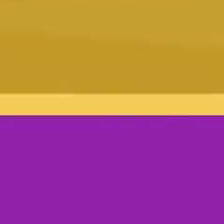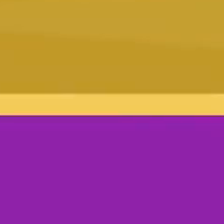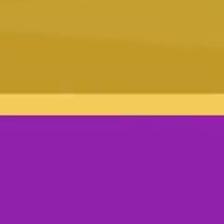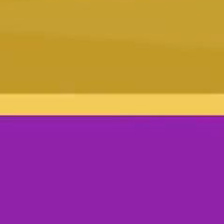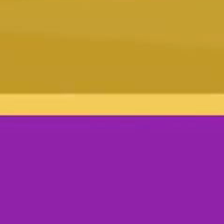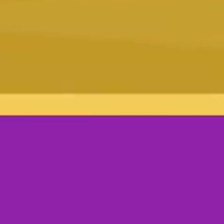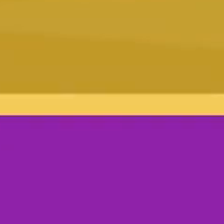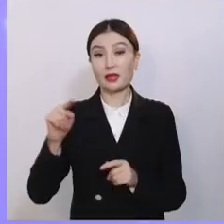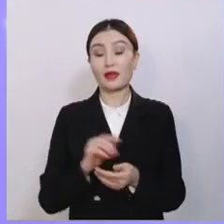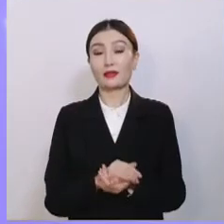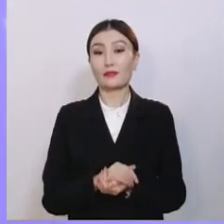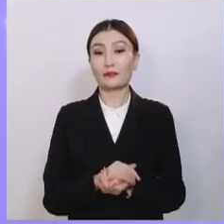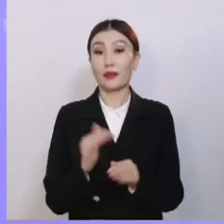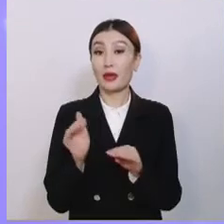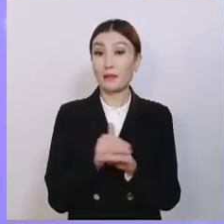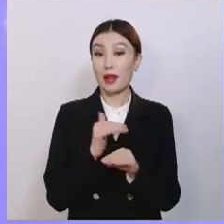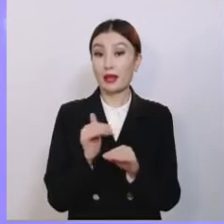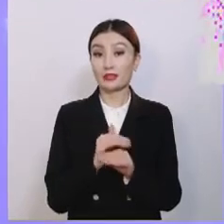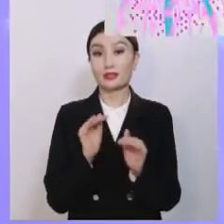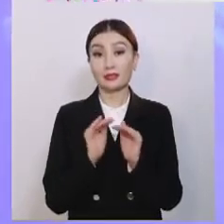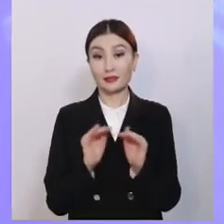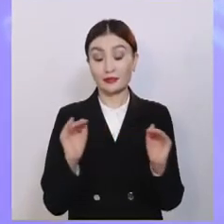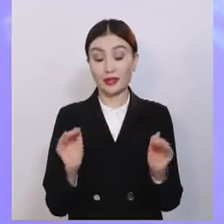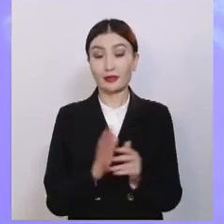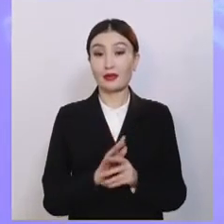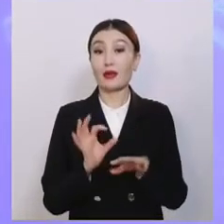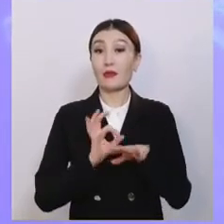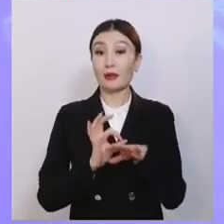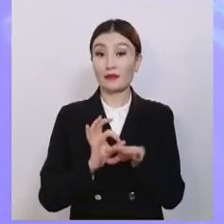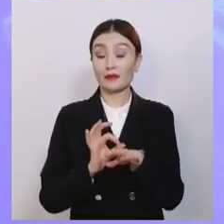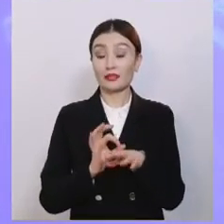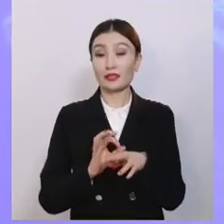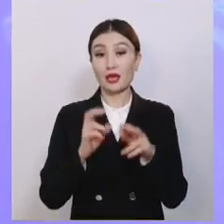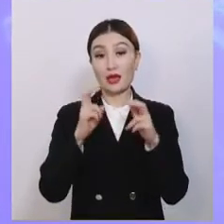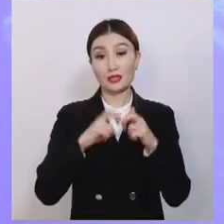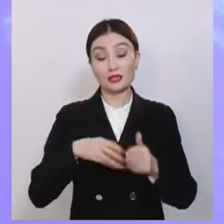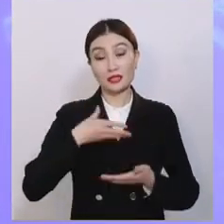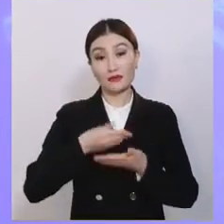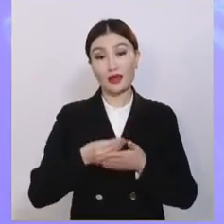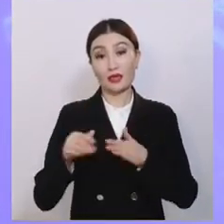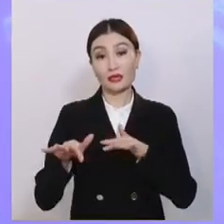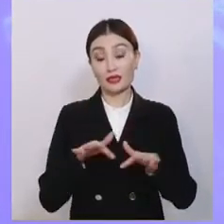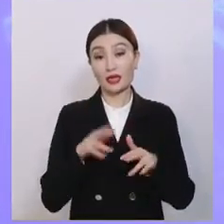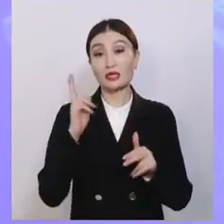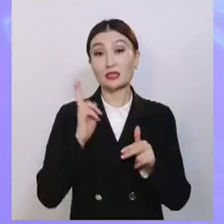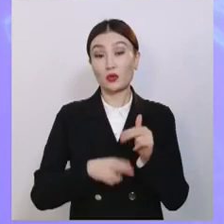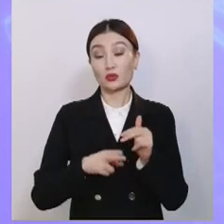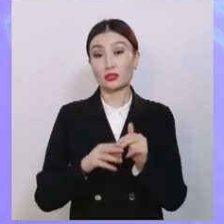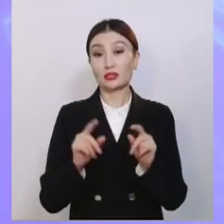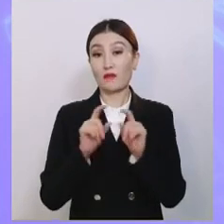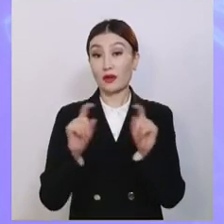Телеурок. Молодцы, ребята! Проведите анализ своей деятельности, закончите